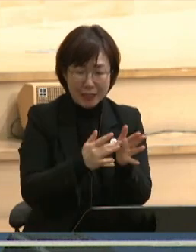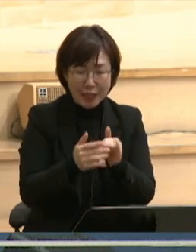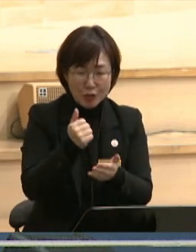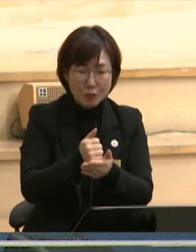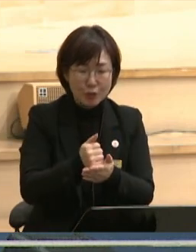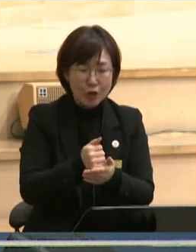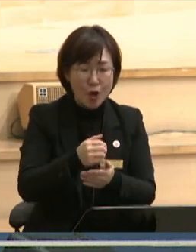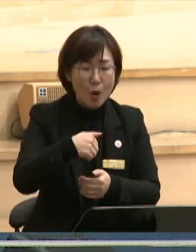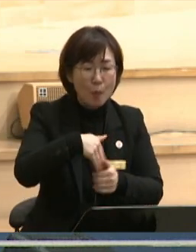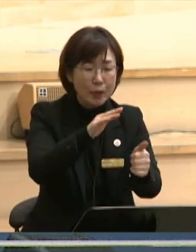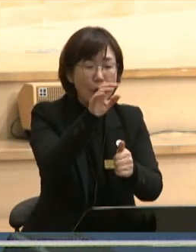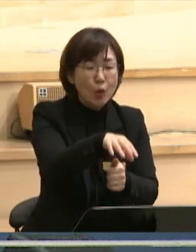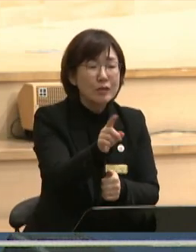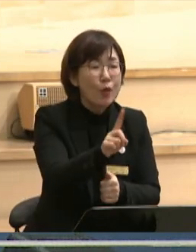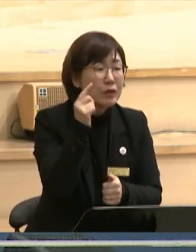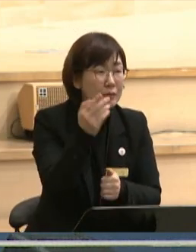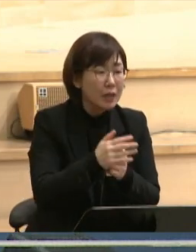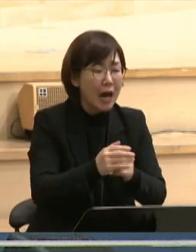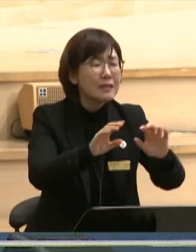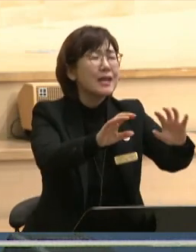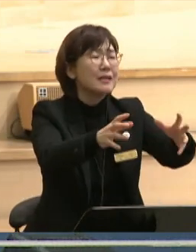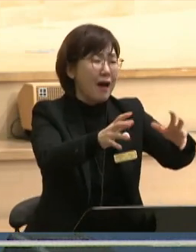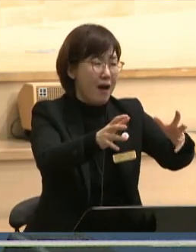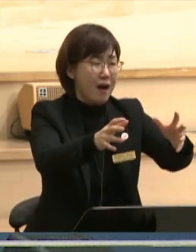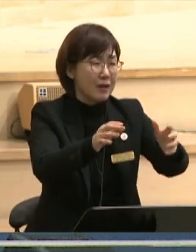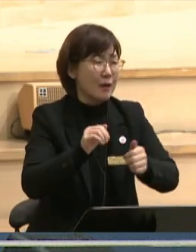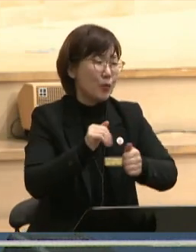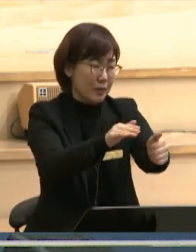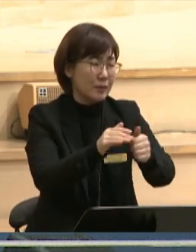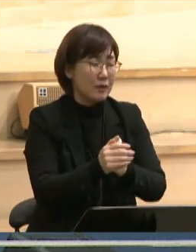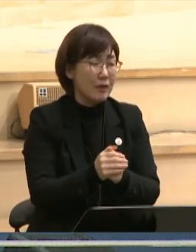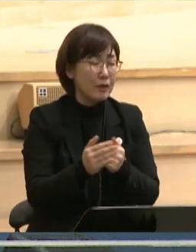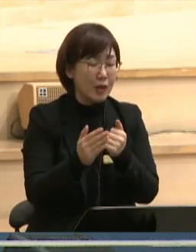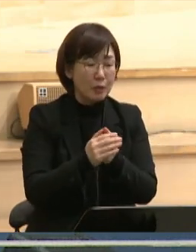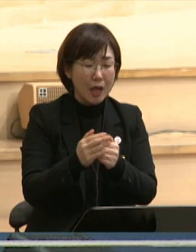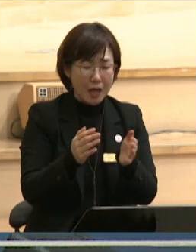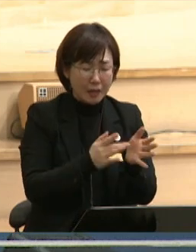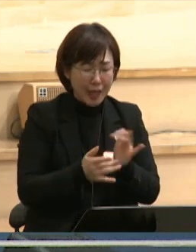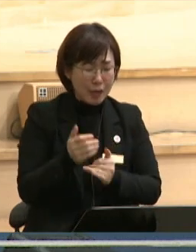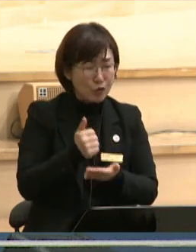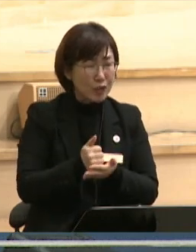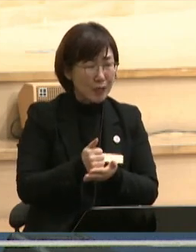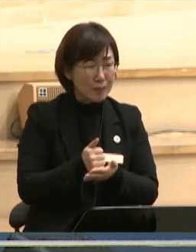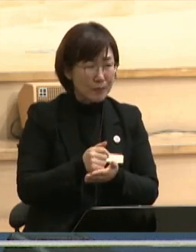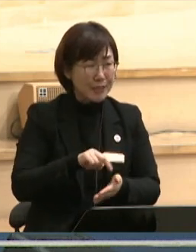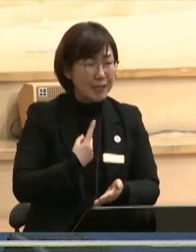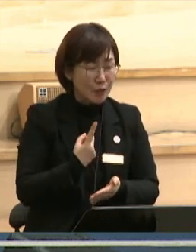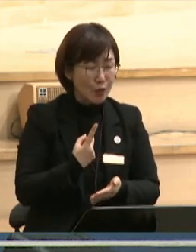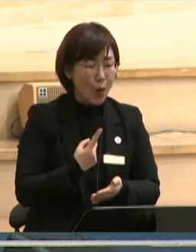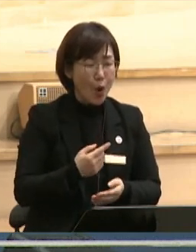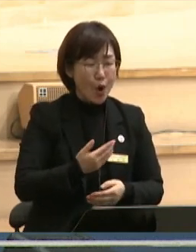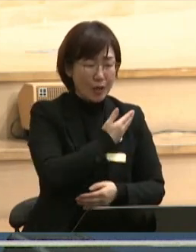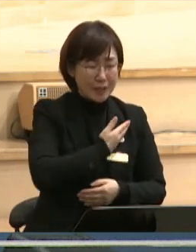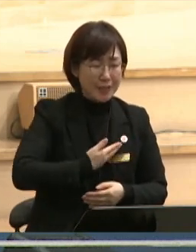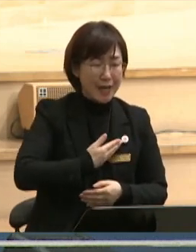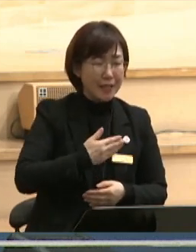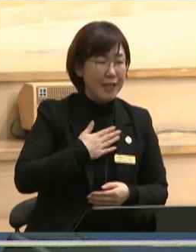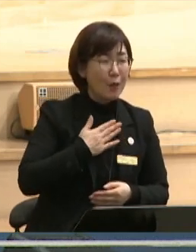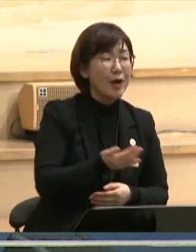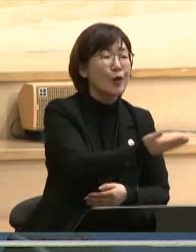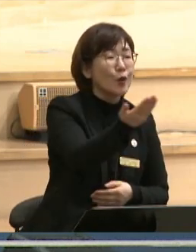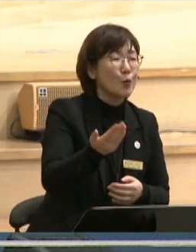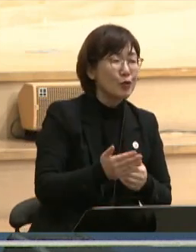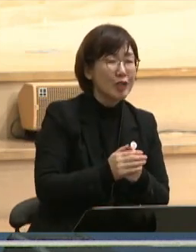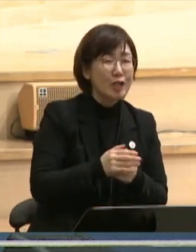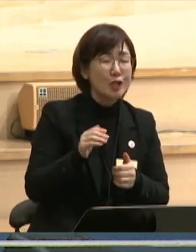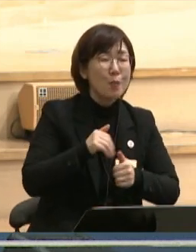세상에 보냈어요 세상에 그러니까 예수님도 우리를 교회를 어디로 보내는 거예요